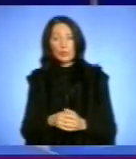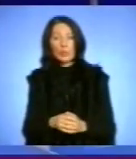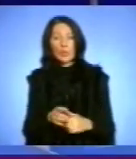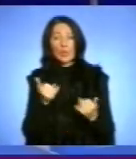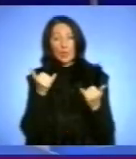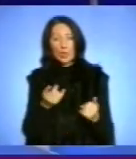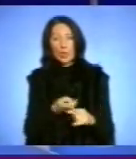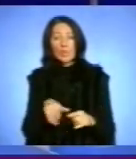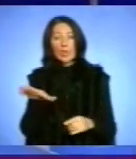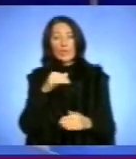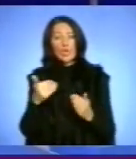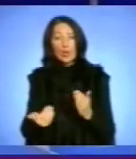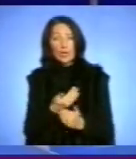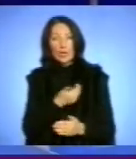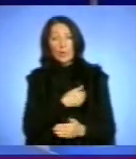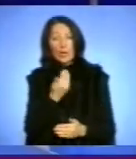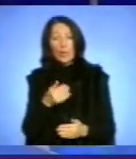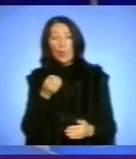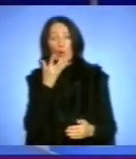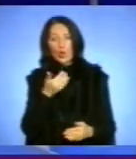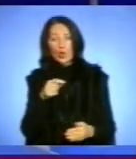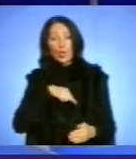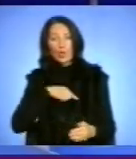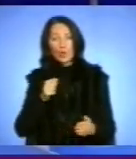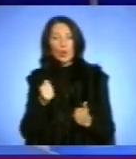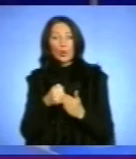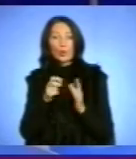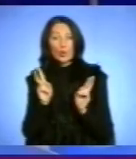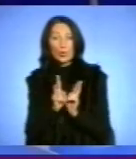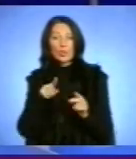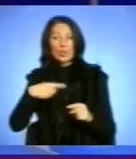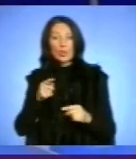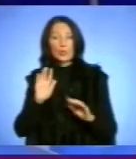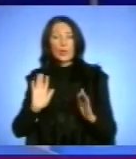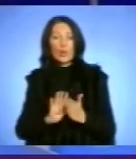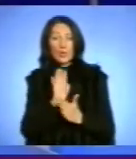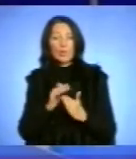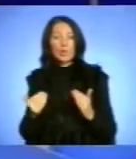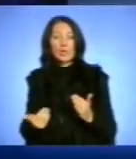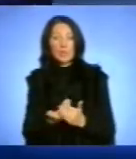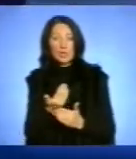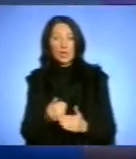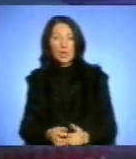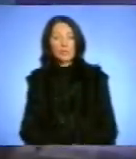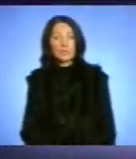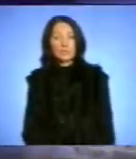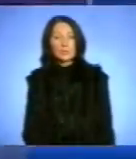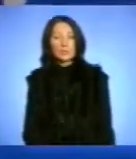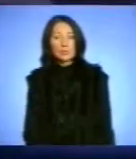На сьогодні це всі новини. Бажаю вам хорошого настрою і до зустрічі у наступних випусках Вістей.